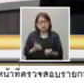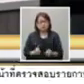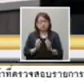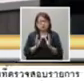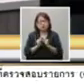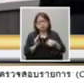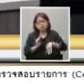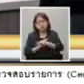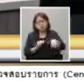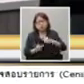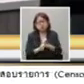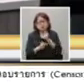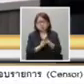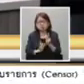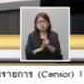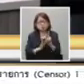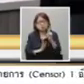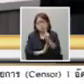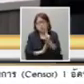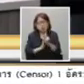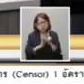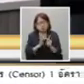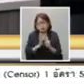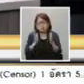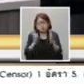หมายท่านประธานครับ